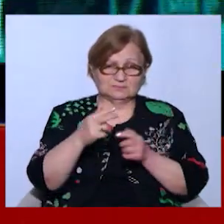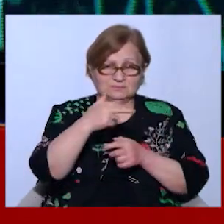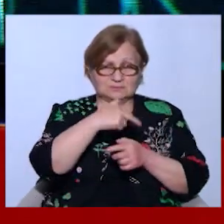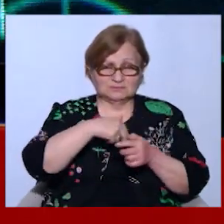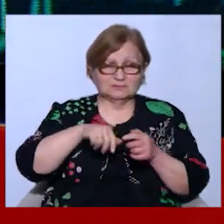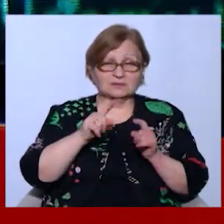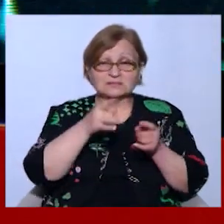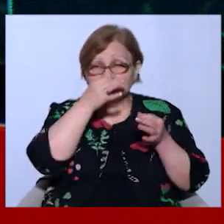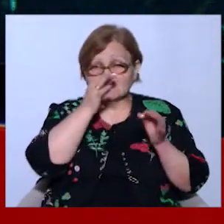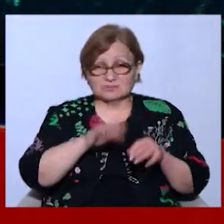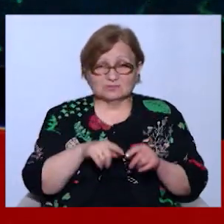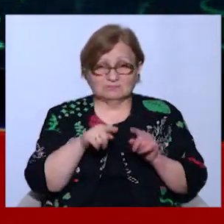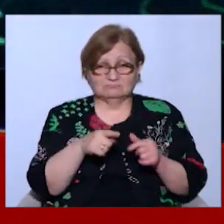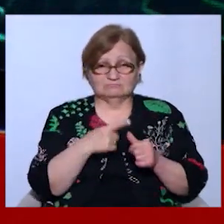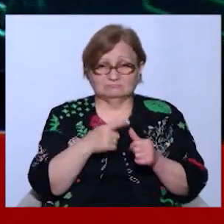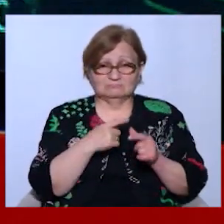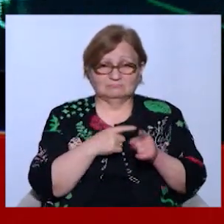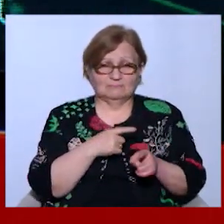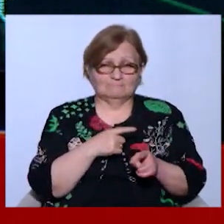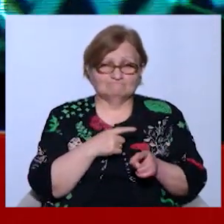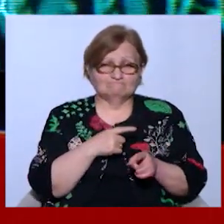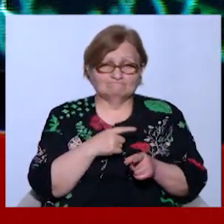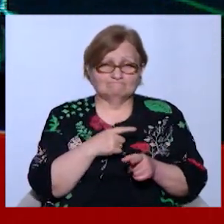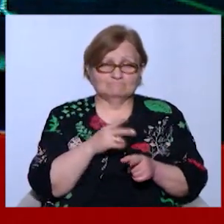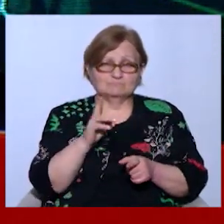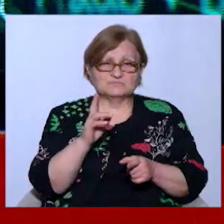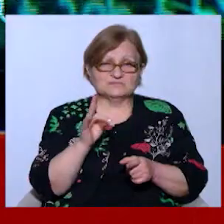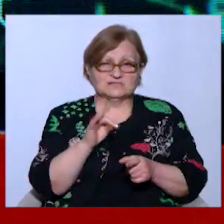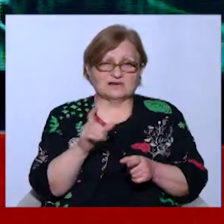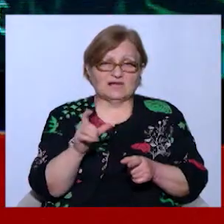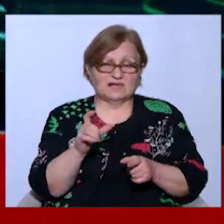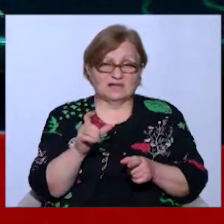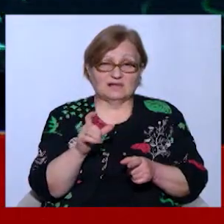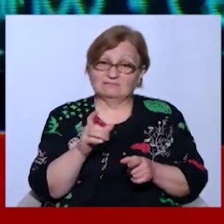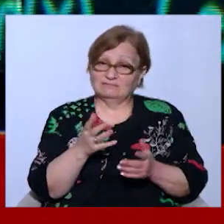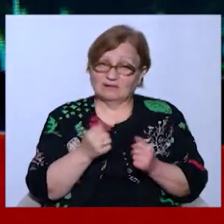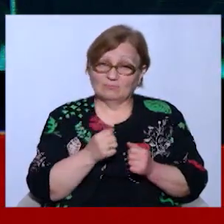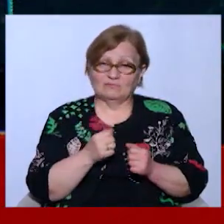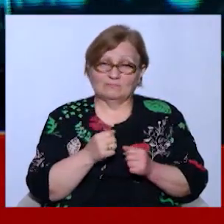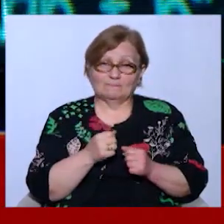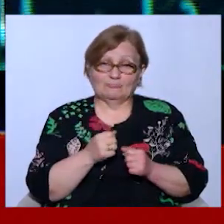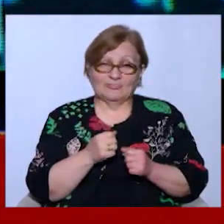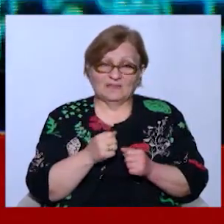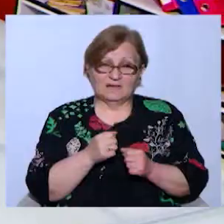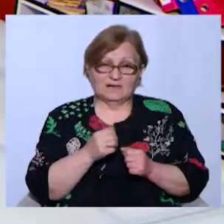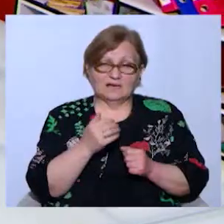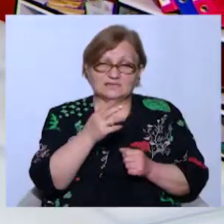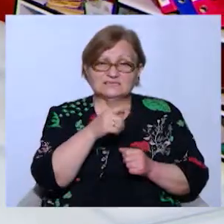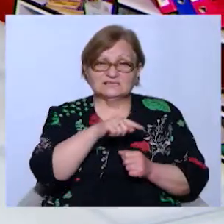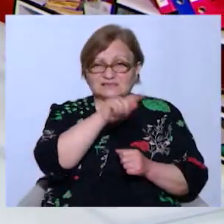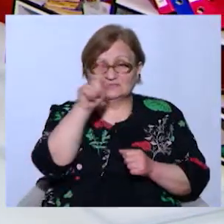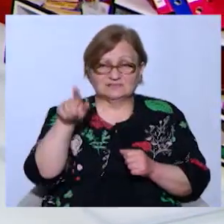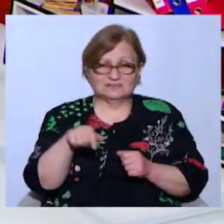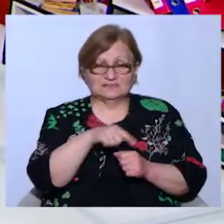გიკავიათ, სწორედ ის არის სახელად, მას ჰქვია სახელად წრე. მას წრე, ეს არის წრეწირის მიერ